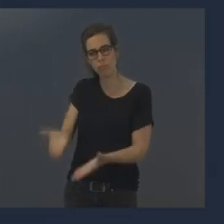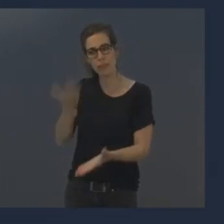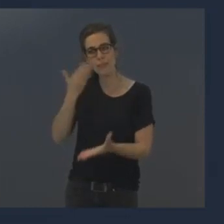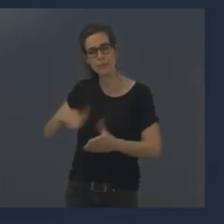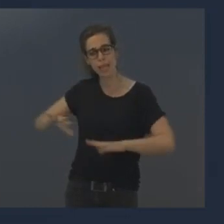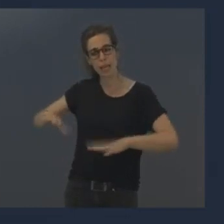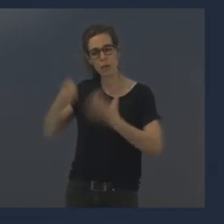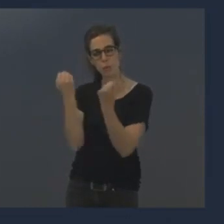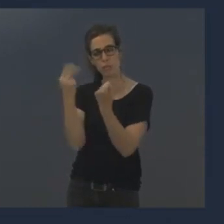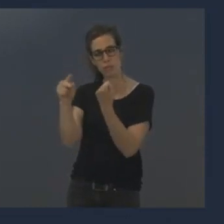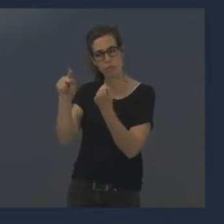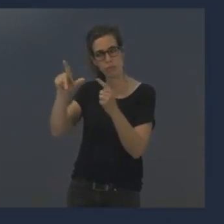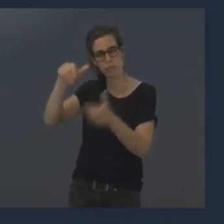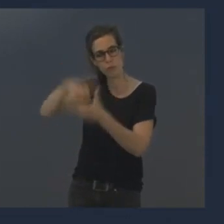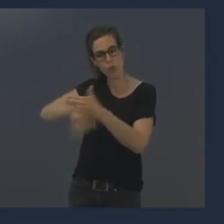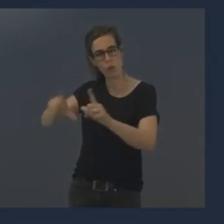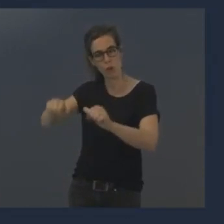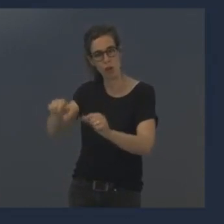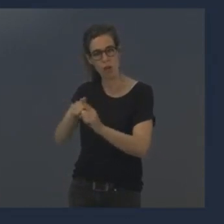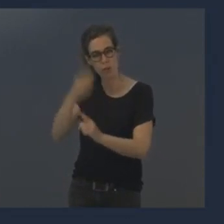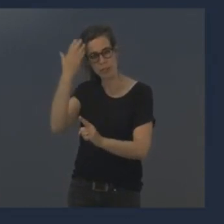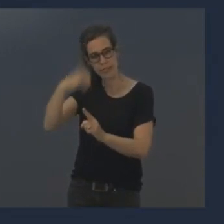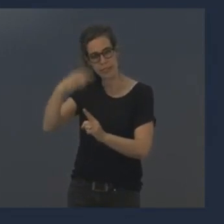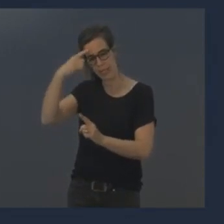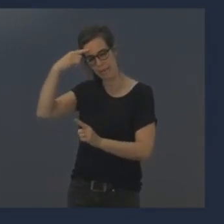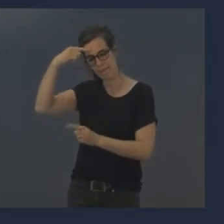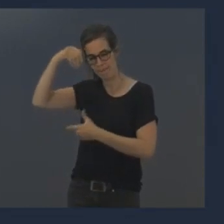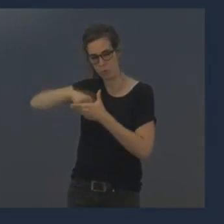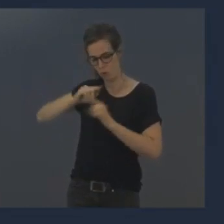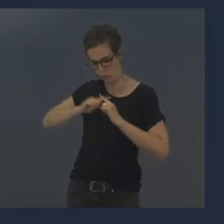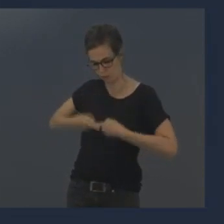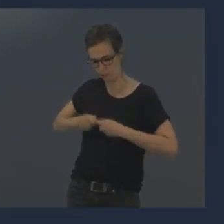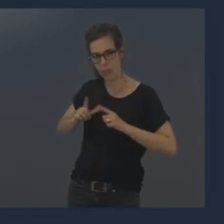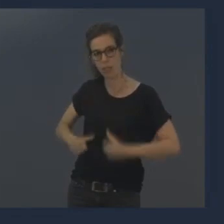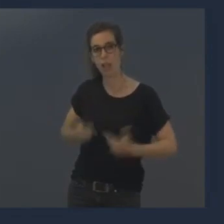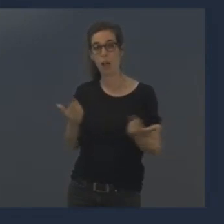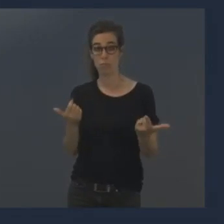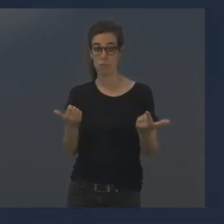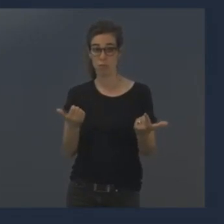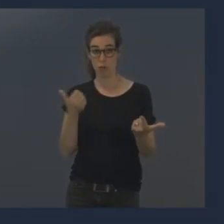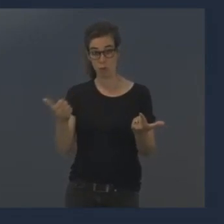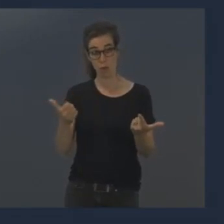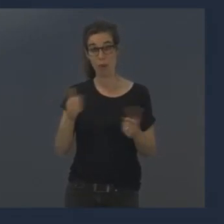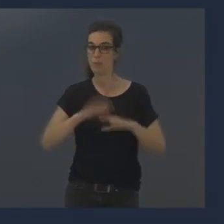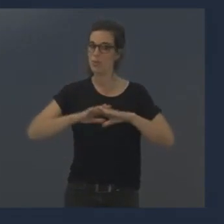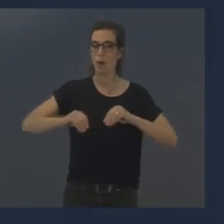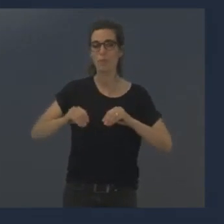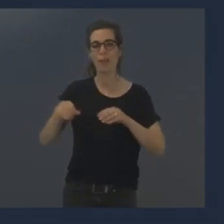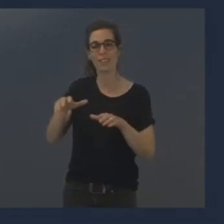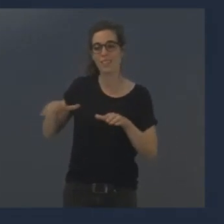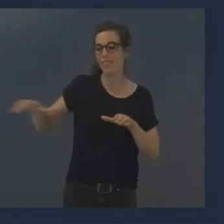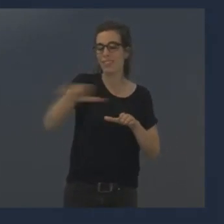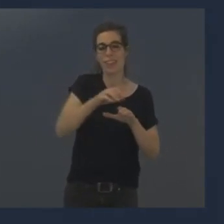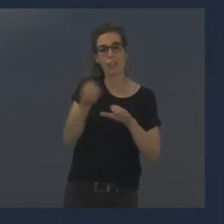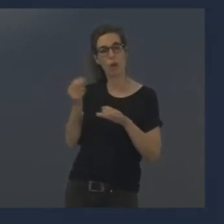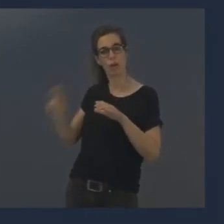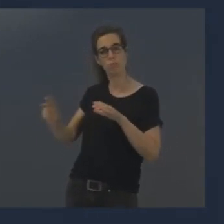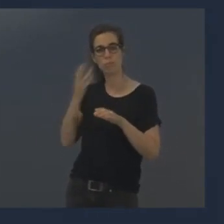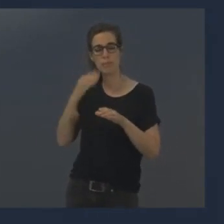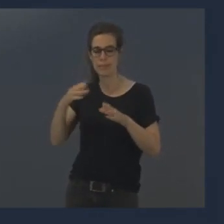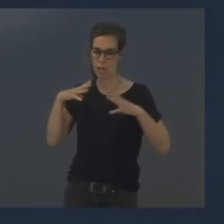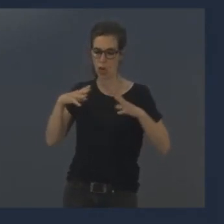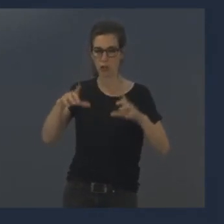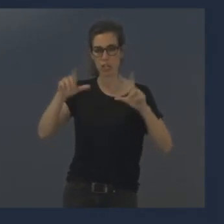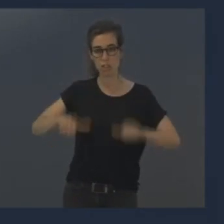environnementalistes. Là où vous vivez, là où vous êtes engagé pour votre territoire et ses habitants, vous savez ce qu'engendre le